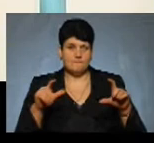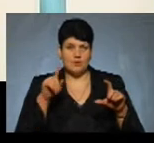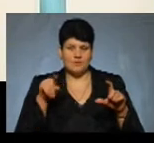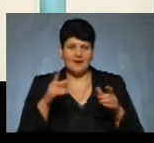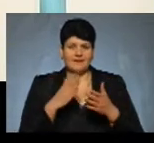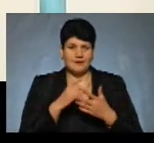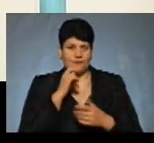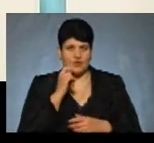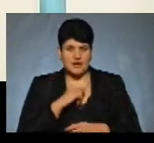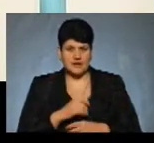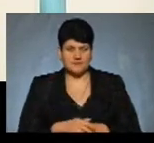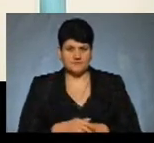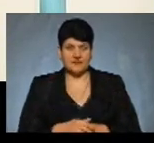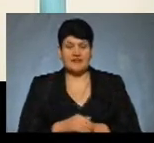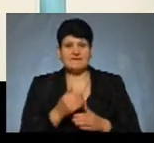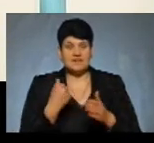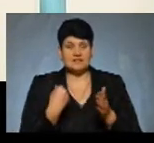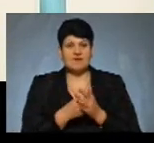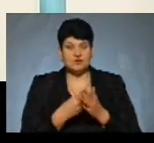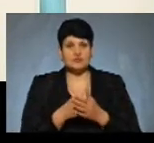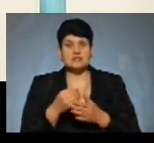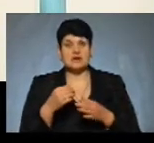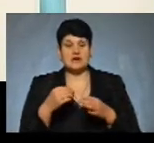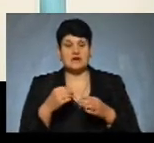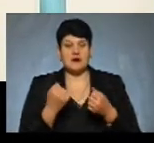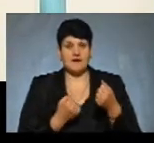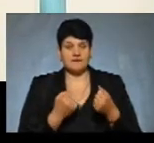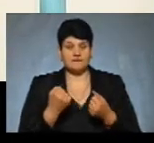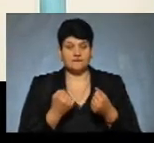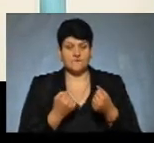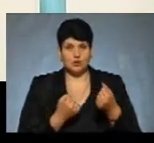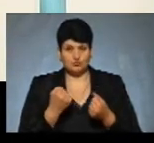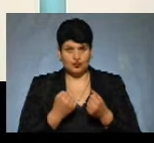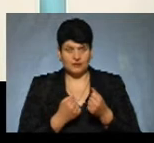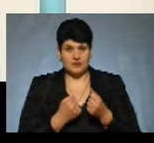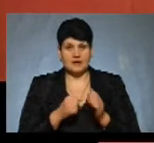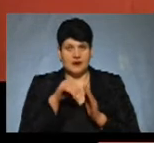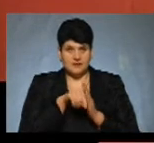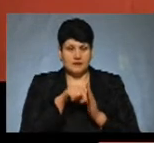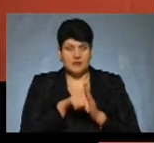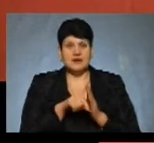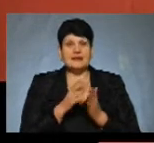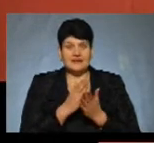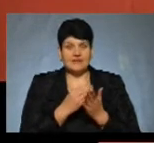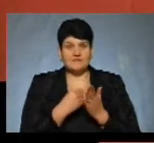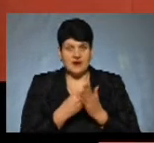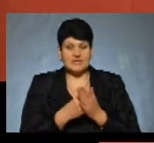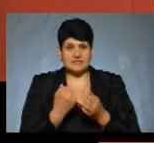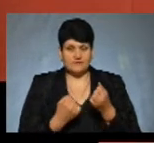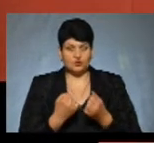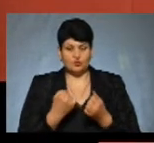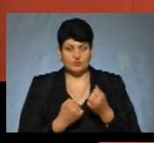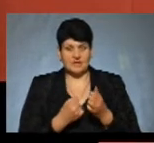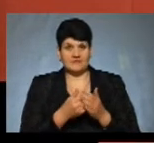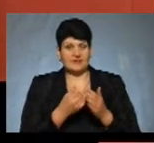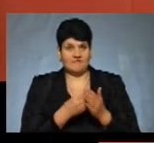Україні. Тобто від вартості автомобіля визначає, ну, тобто складовою митного платежу є вартість автомобіля. Від